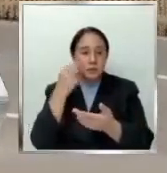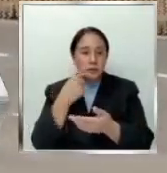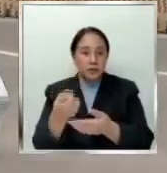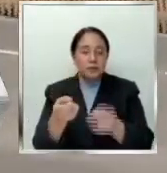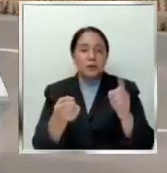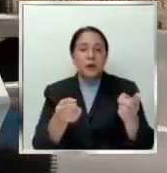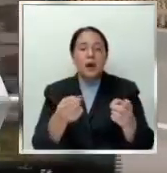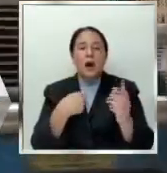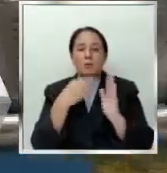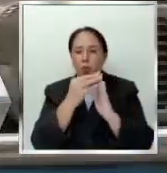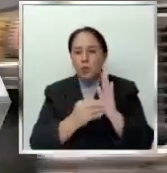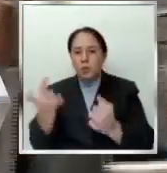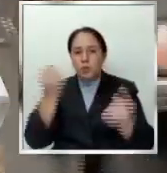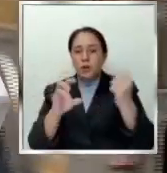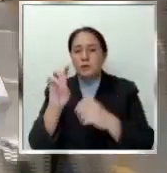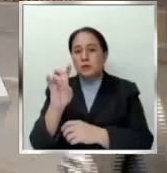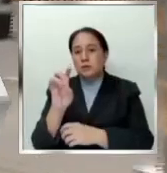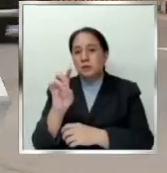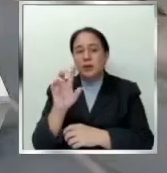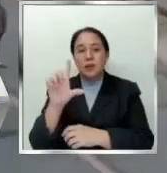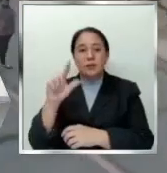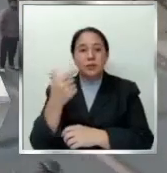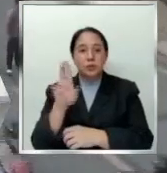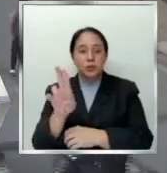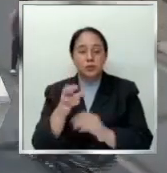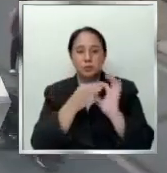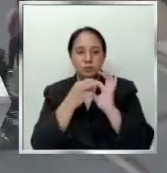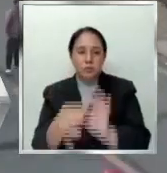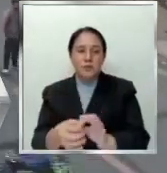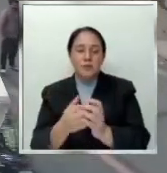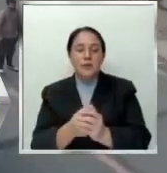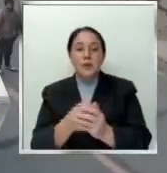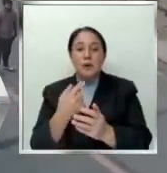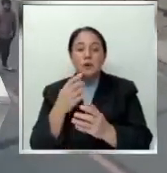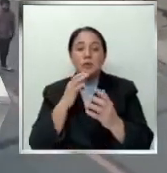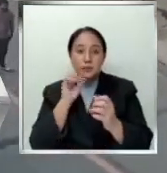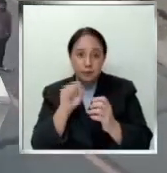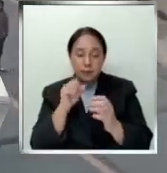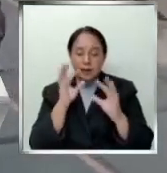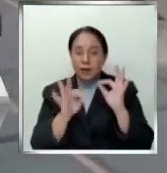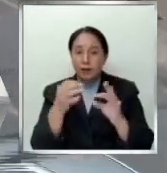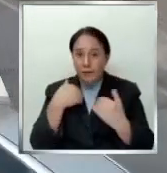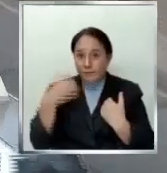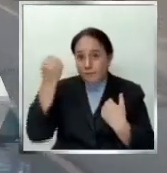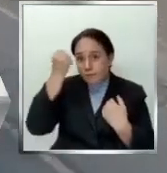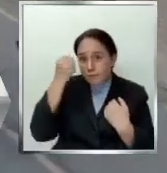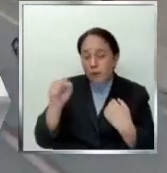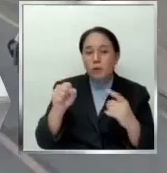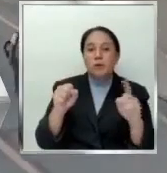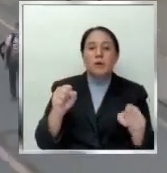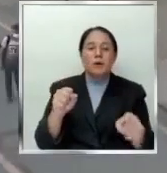ordinansa ang 17 Metro Manila LGUs kaugnay nito. Siyempre kung may makitang paglabag din ho sa existing mga